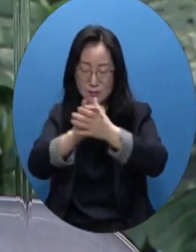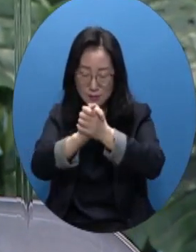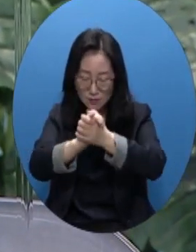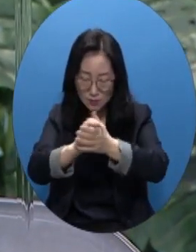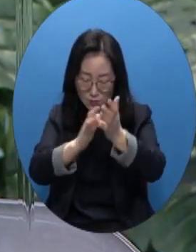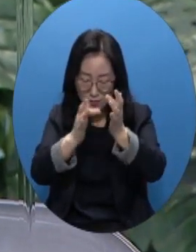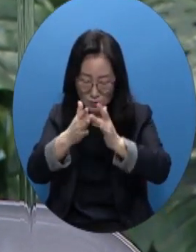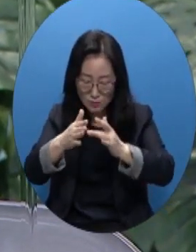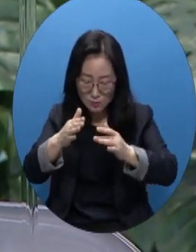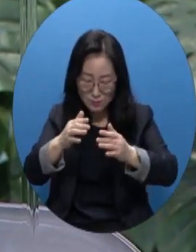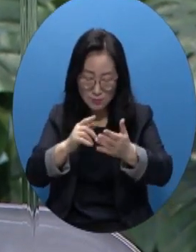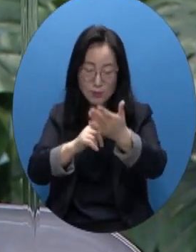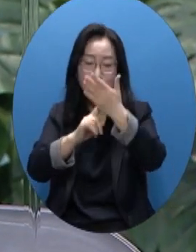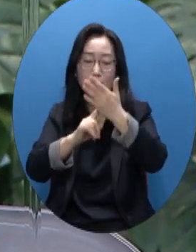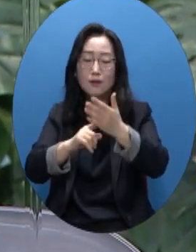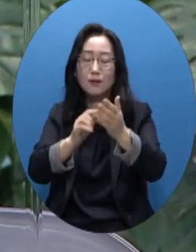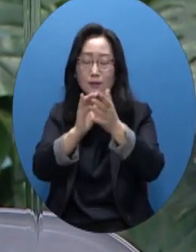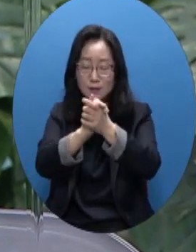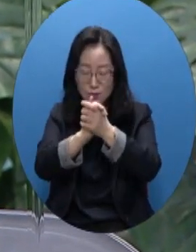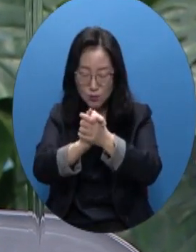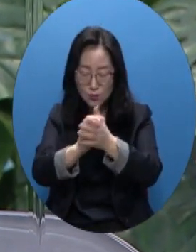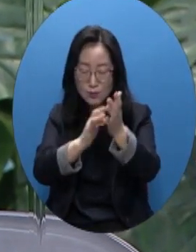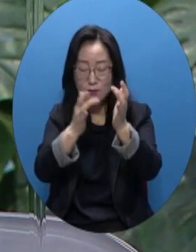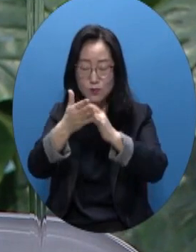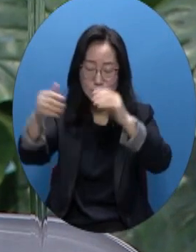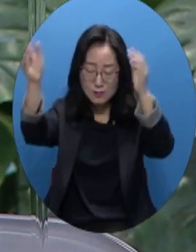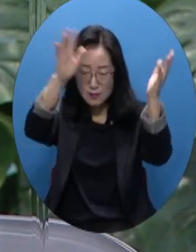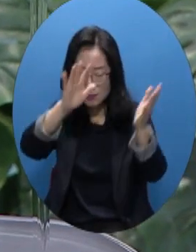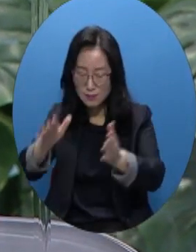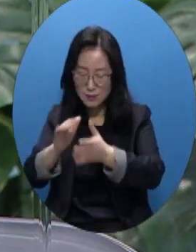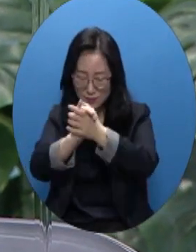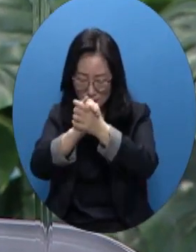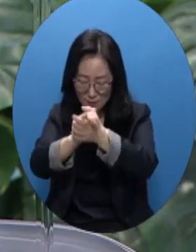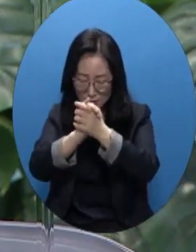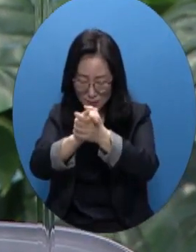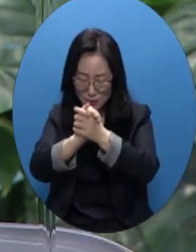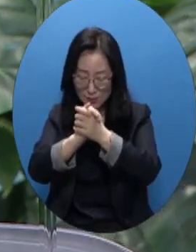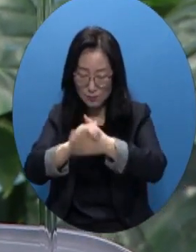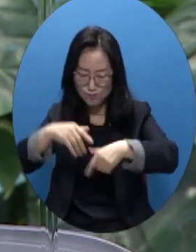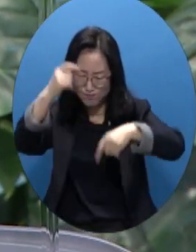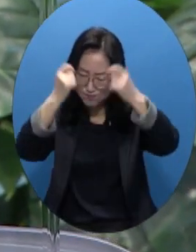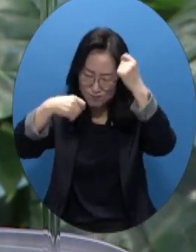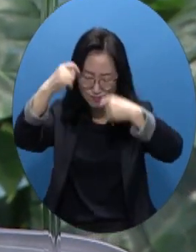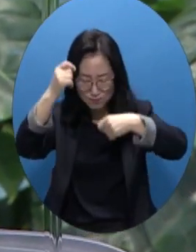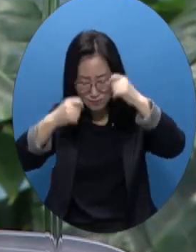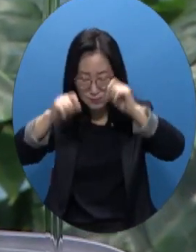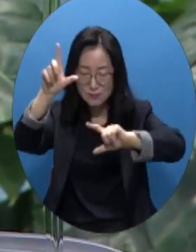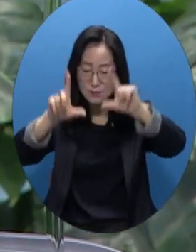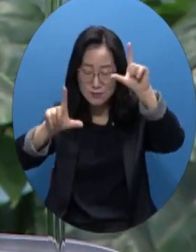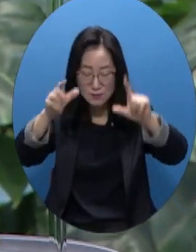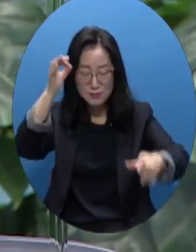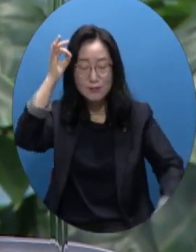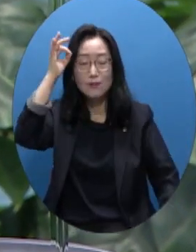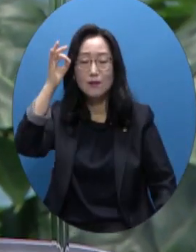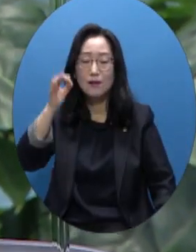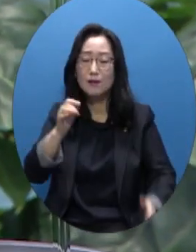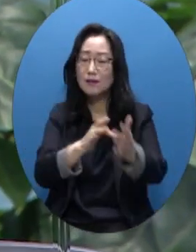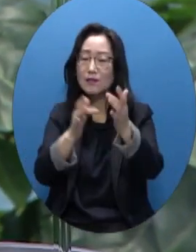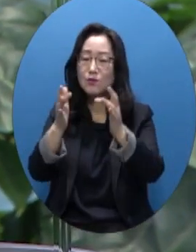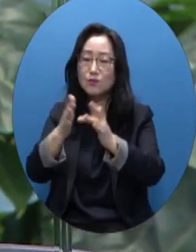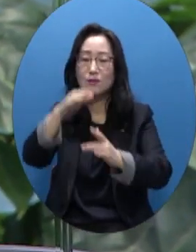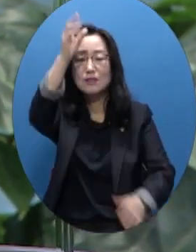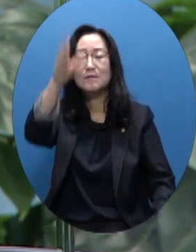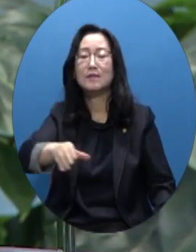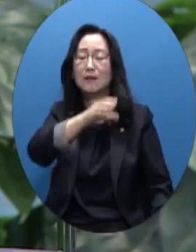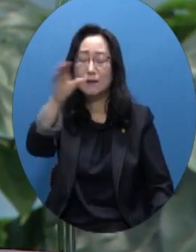열심히 생각해 나고 기도만 하면 해서 먹겠어 말도 와서 불 지어 밤새 독 하시는 모습에 기억이 나고 기도만 하면 예수의 십자가